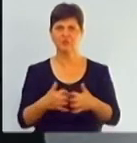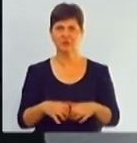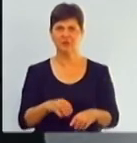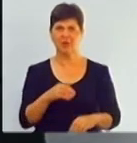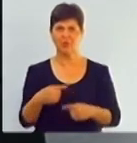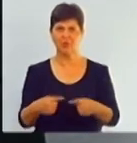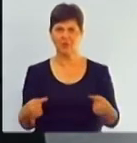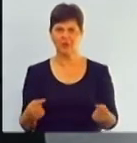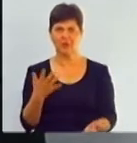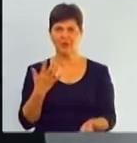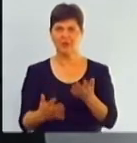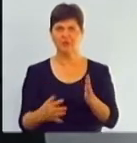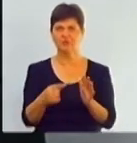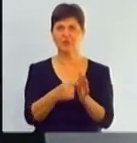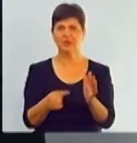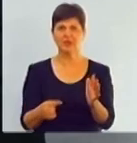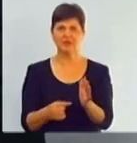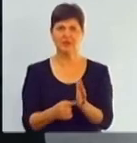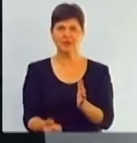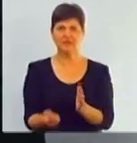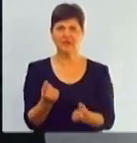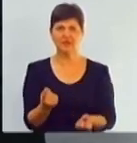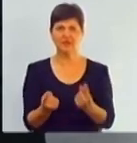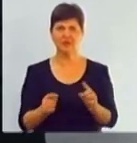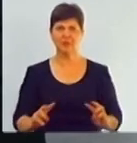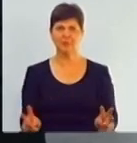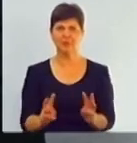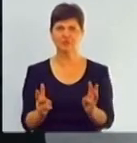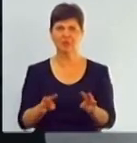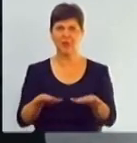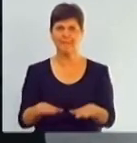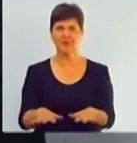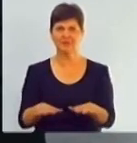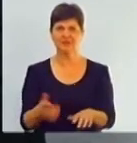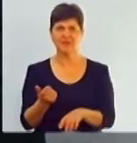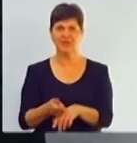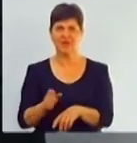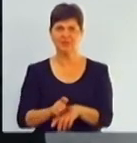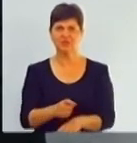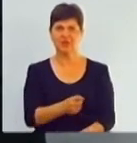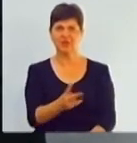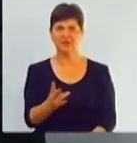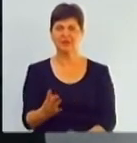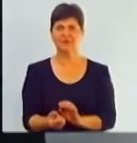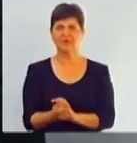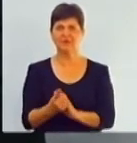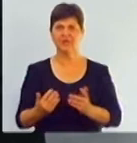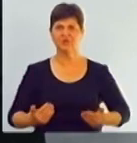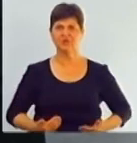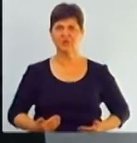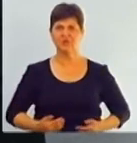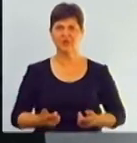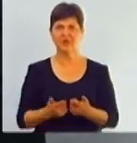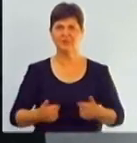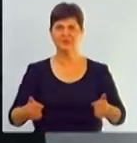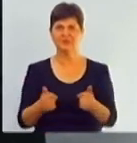якщо ділити виникнені пожежі по місцевості, то найбільша кількість виникає в житловому секторі, це більш